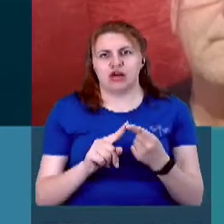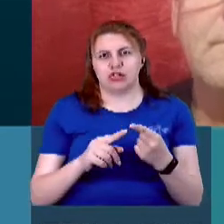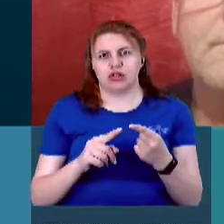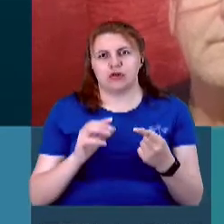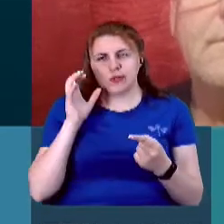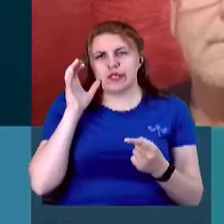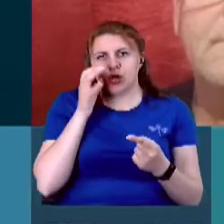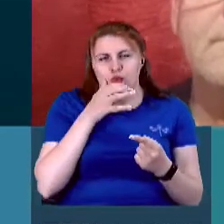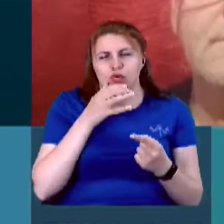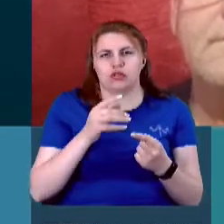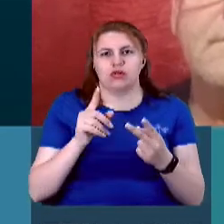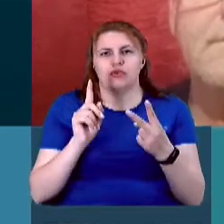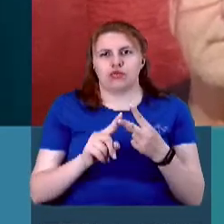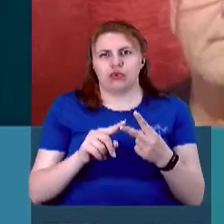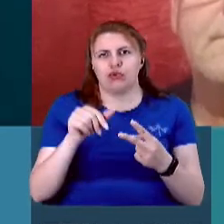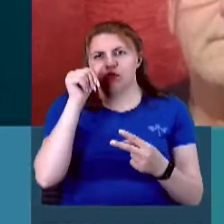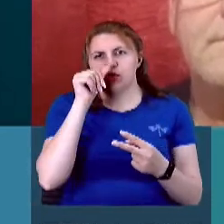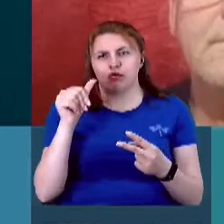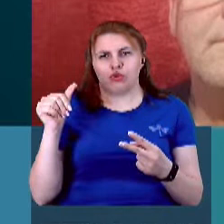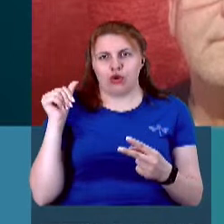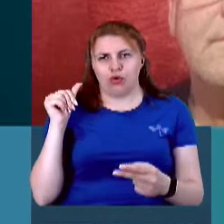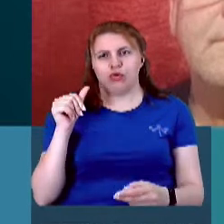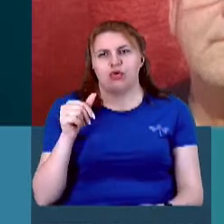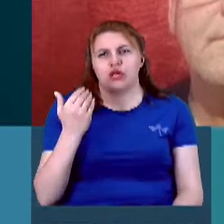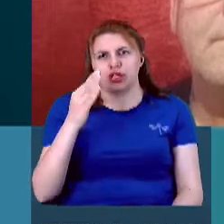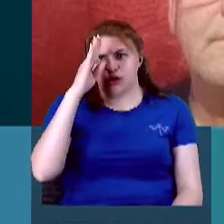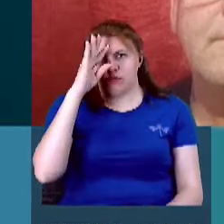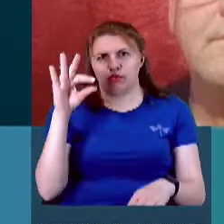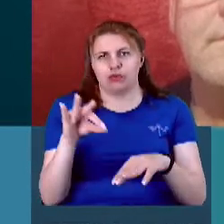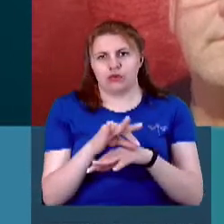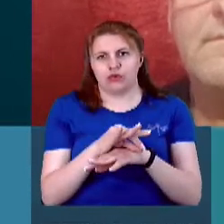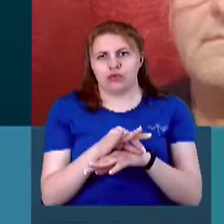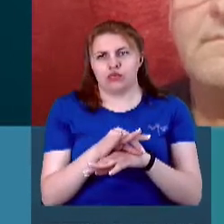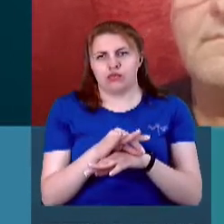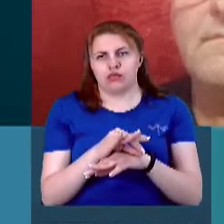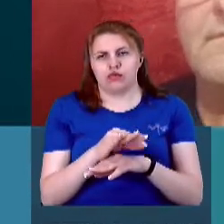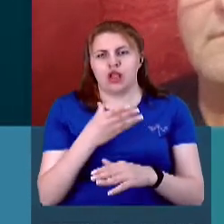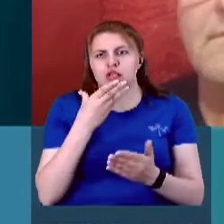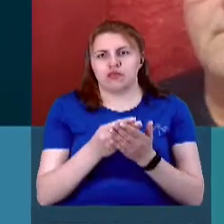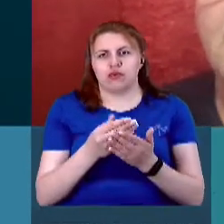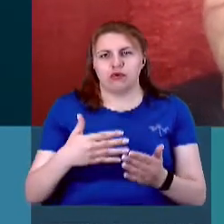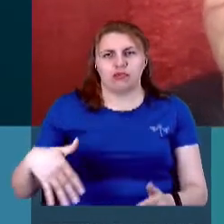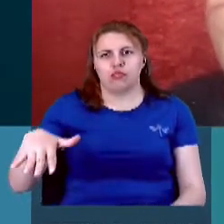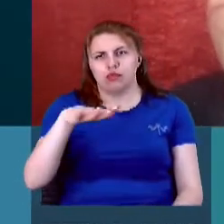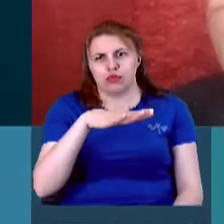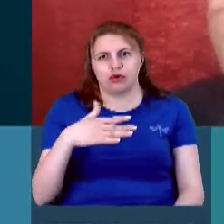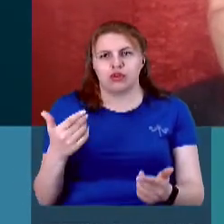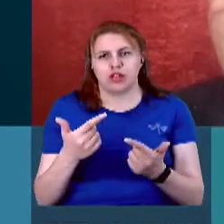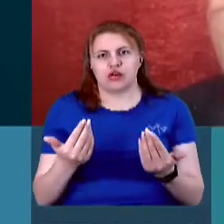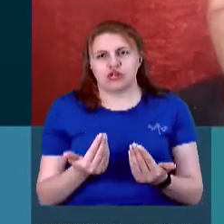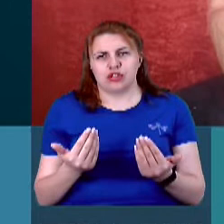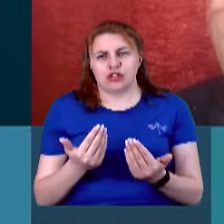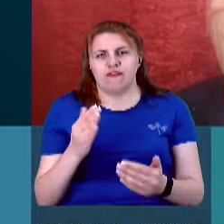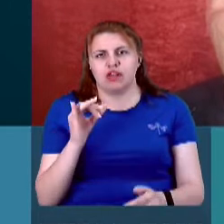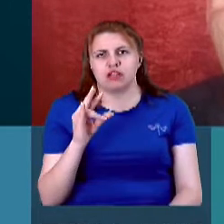Другий епізод минулого року. Її чоловік на своєму подвір'ї, тобто де живе пані